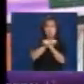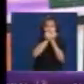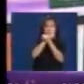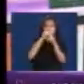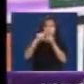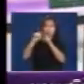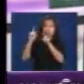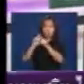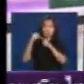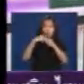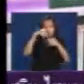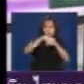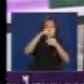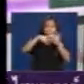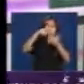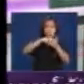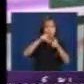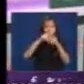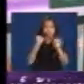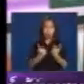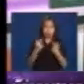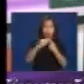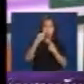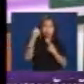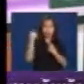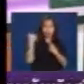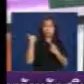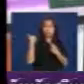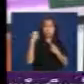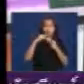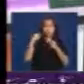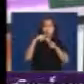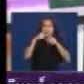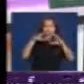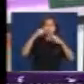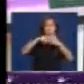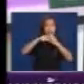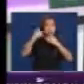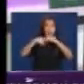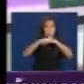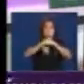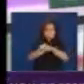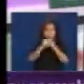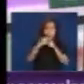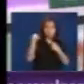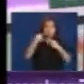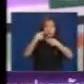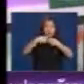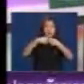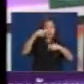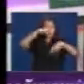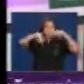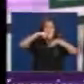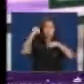พนันทายผลการเลือกตั้งนะคะซึ่งโต๊ะพนันส่วนใหญ่ก็จะเปิดร้านขายของชำบังหน้าทำให้ยากต่อการตรวจสอบค่ะขณะที่ตำรวจจึง